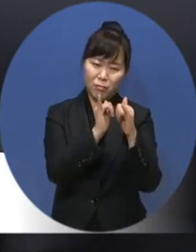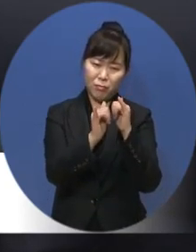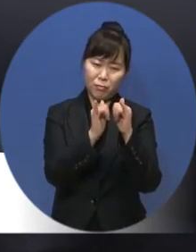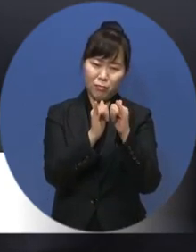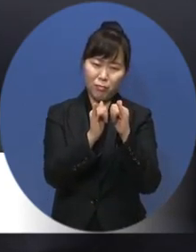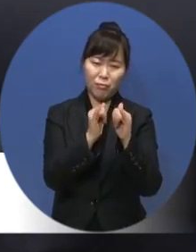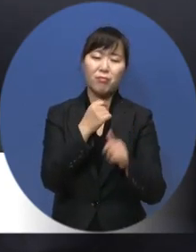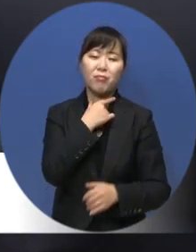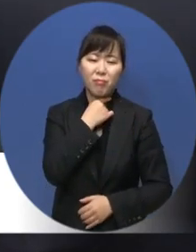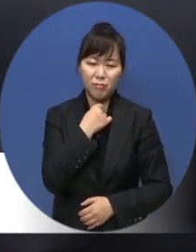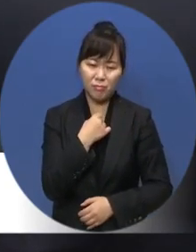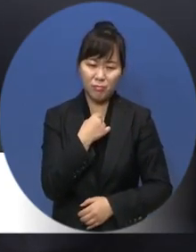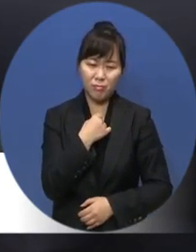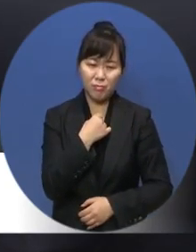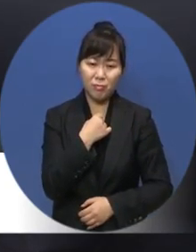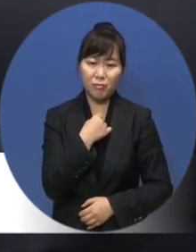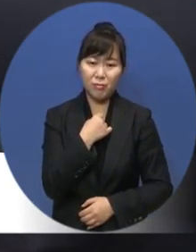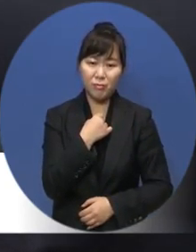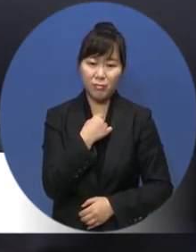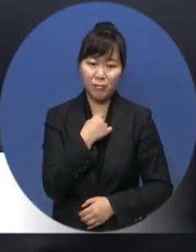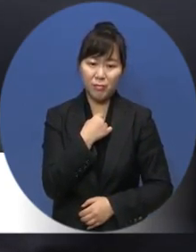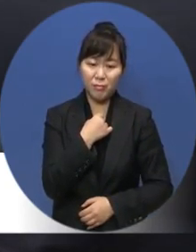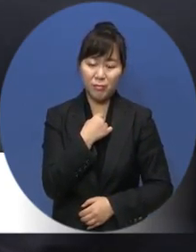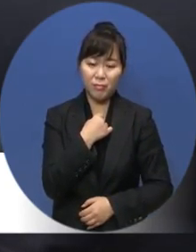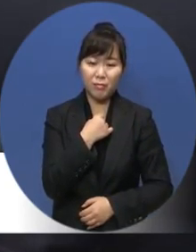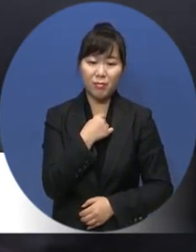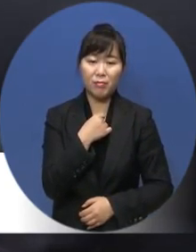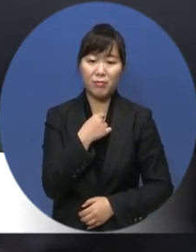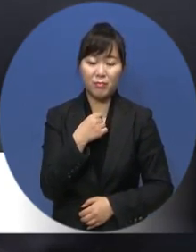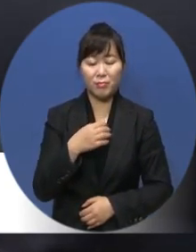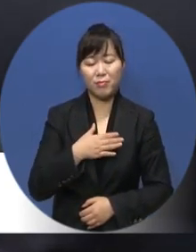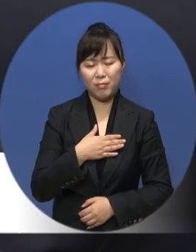인터뷰 한번 해보고